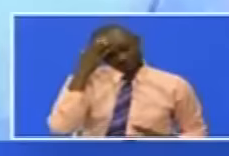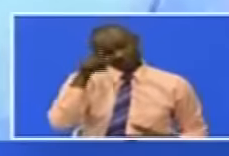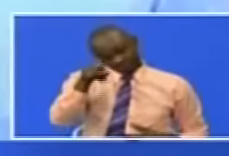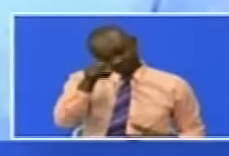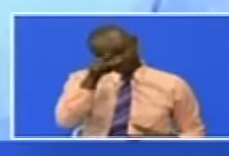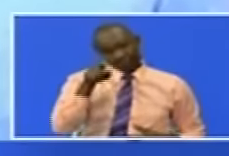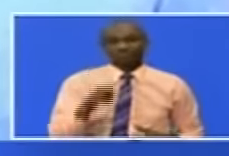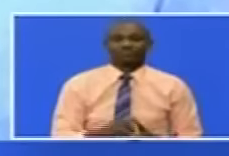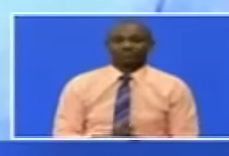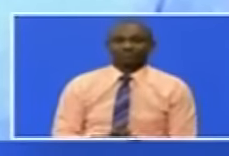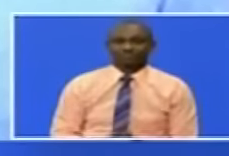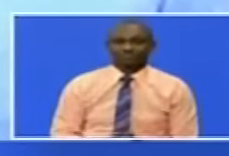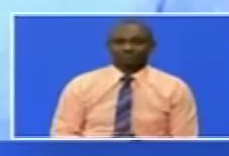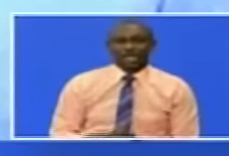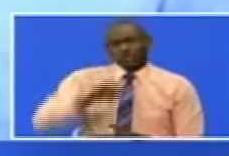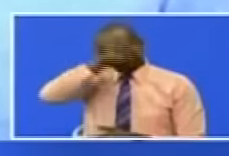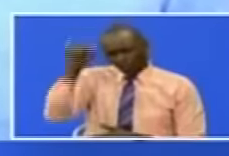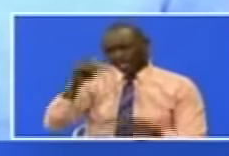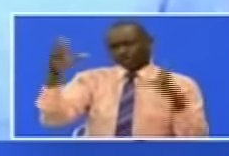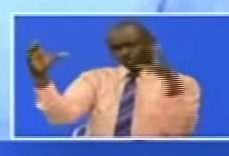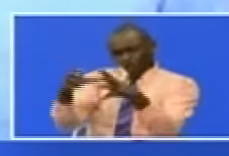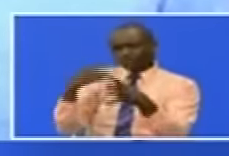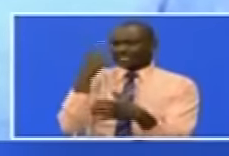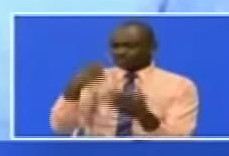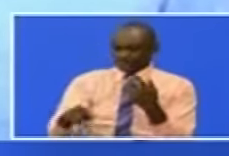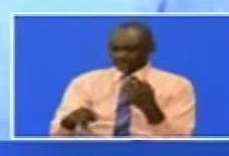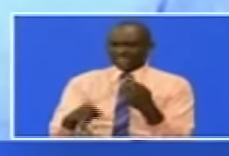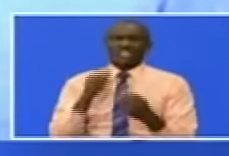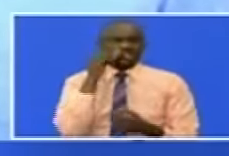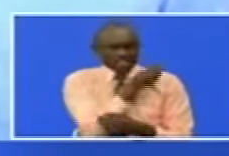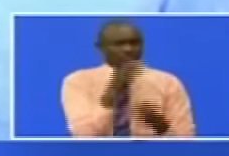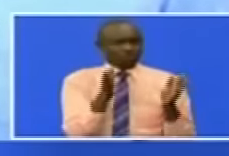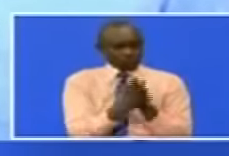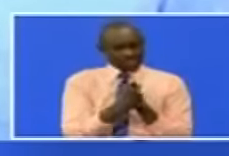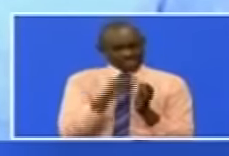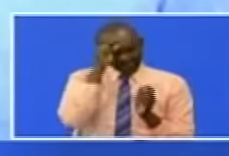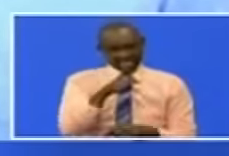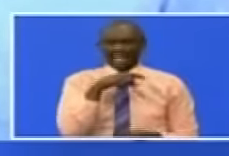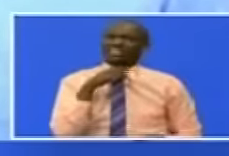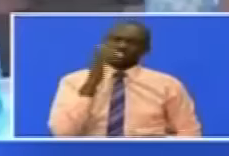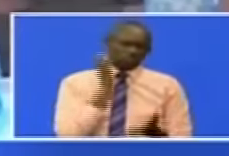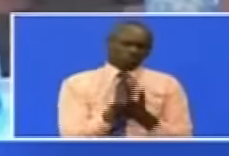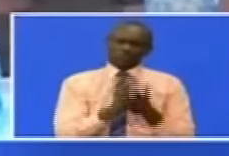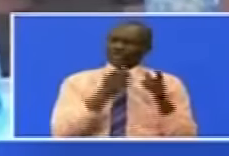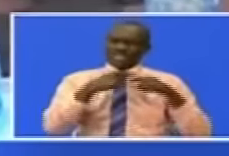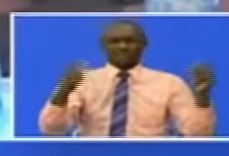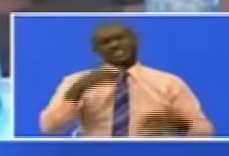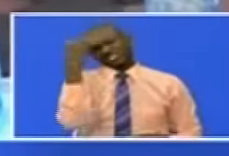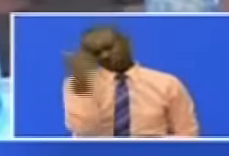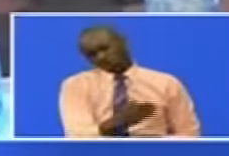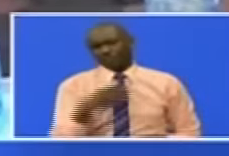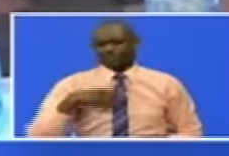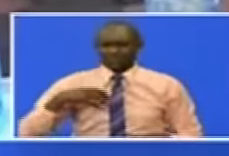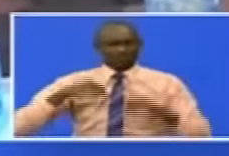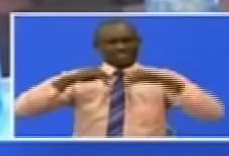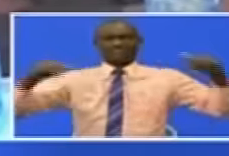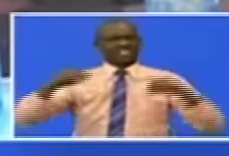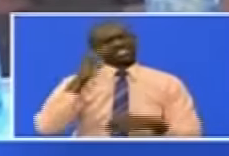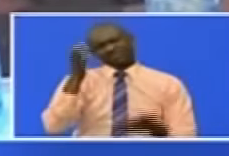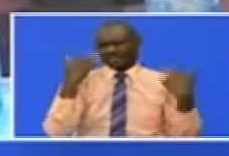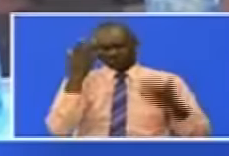ile. Wanajubilii eneo hilo wanarai Kiraitu na Munya kutoruhusu tofauti zao za kisiasa kuleta migawanyiko katika